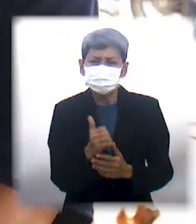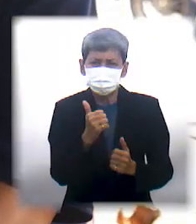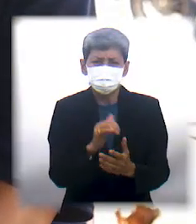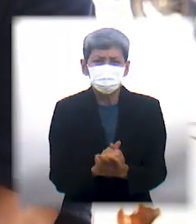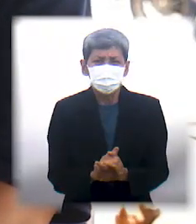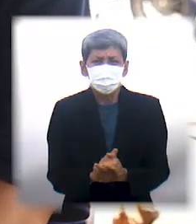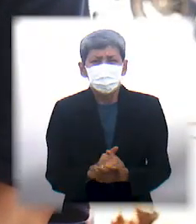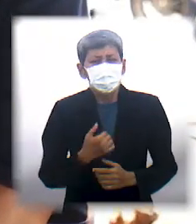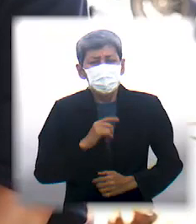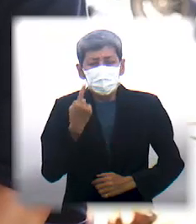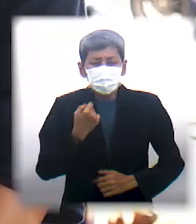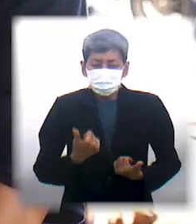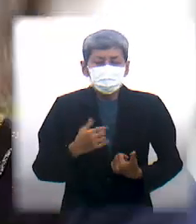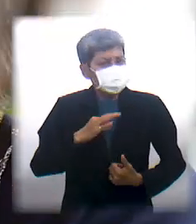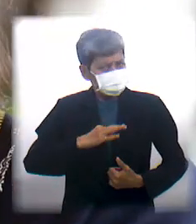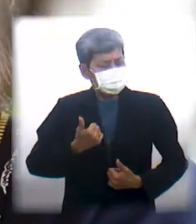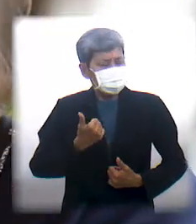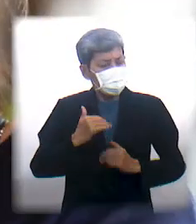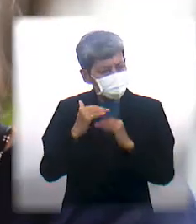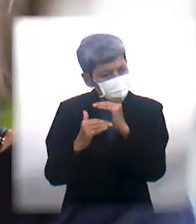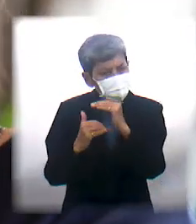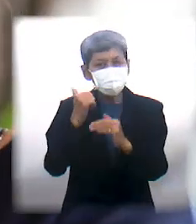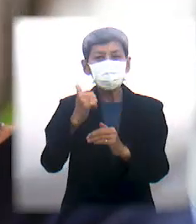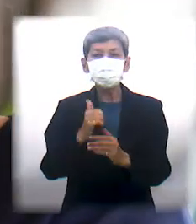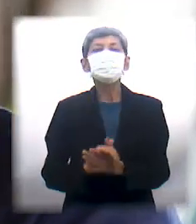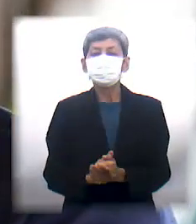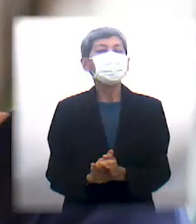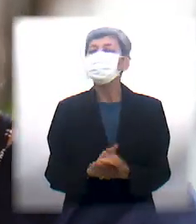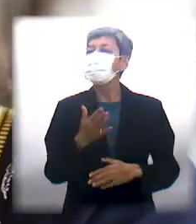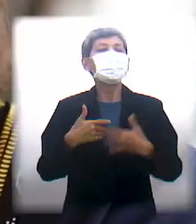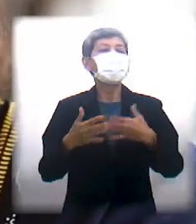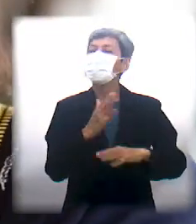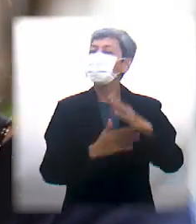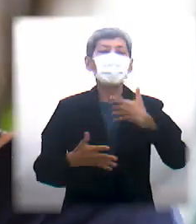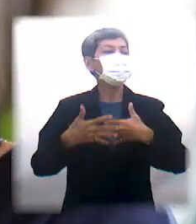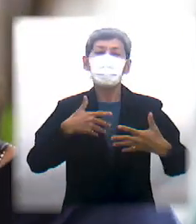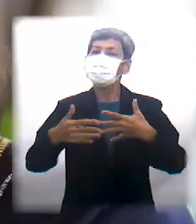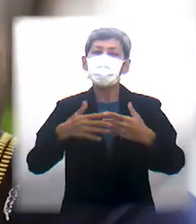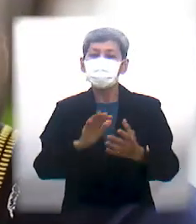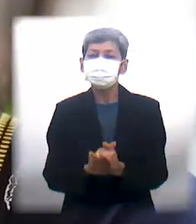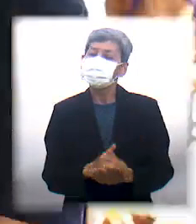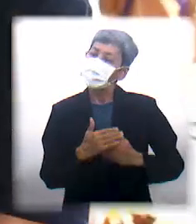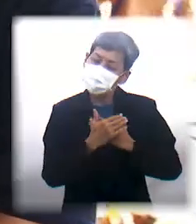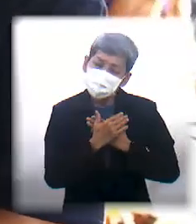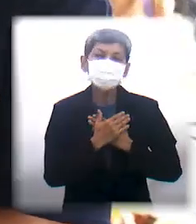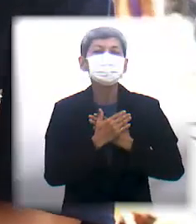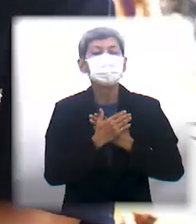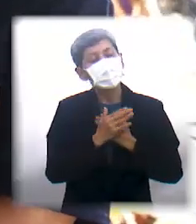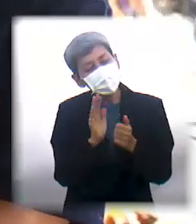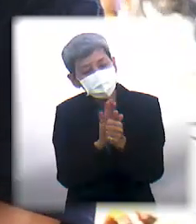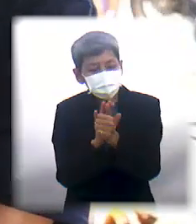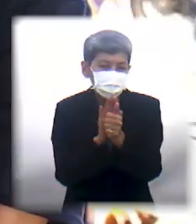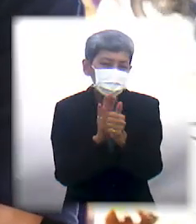ดีกว่าครั้งแรกๆก็รักเหมือนเดิมแล้วกันเนาะรักเหมือนเดิมดูแลกันไปเรื่อยๆอย่